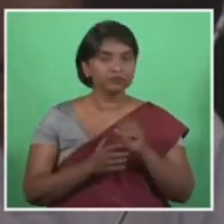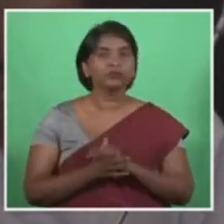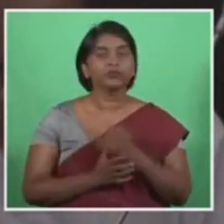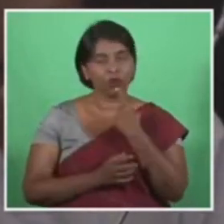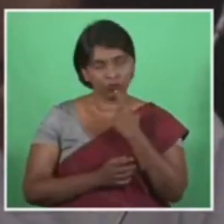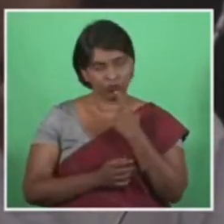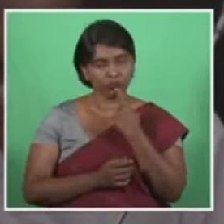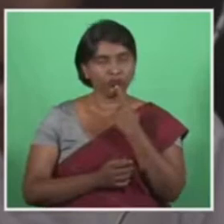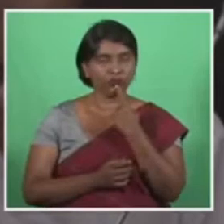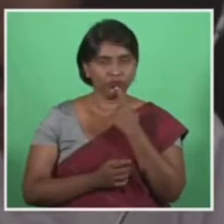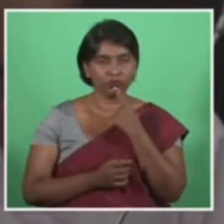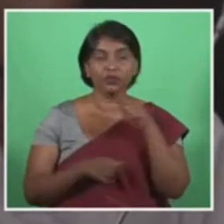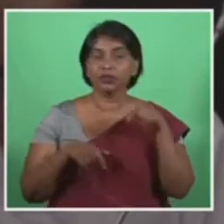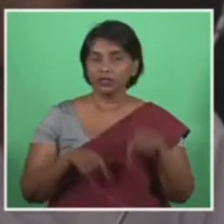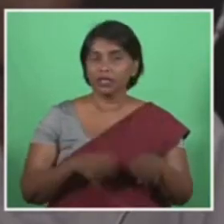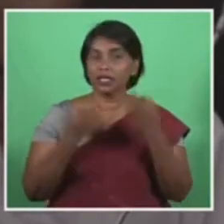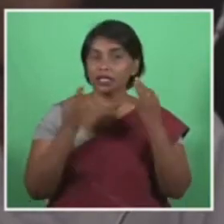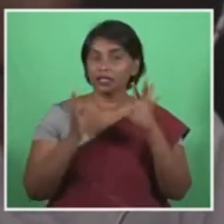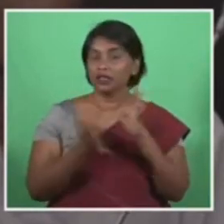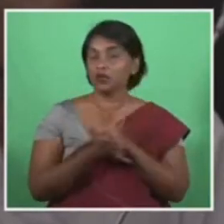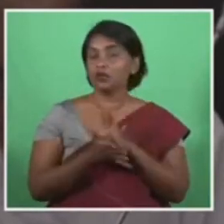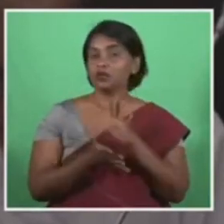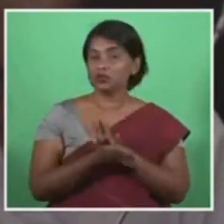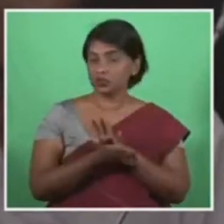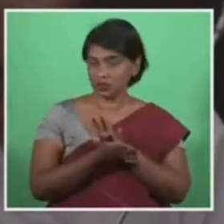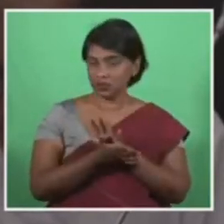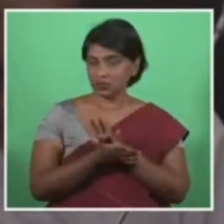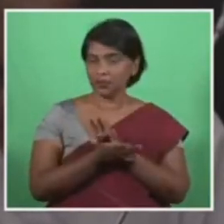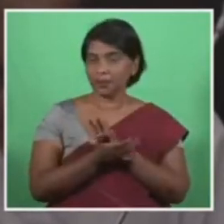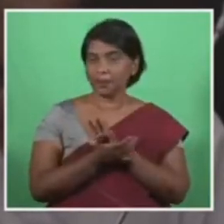ඔව් මෙවර නිදහස් දින උත්සවය